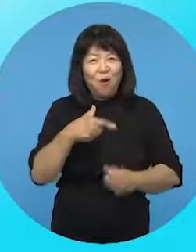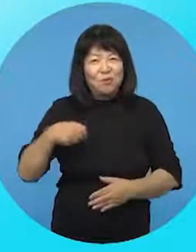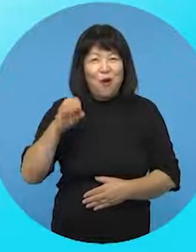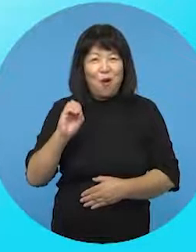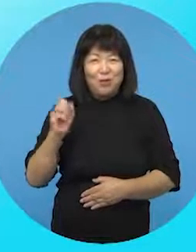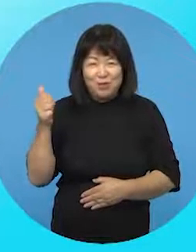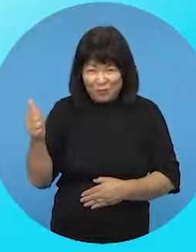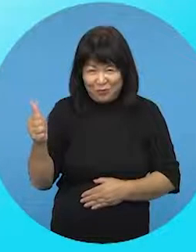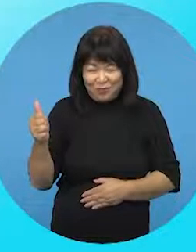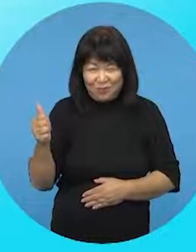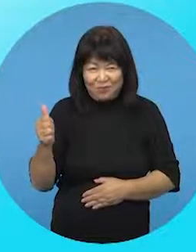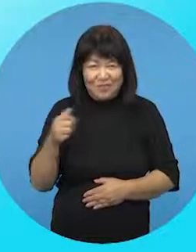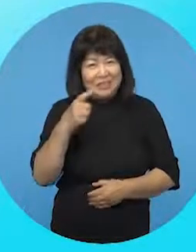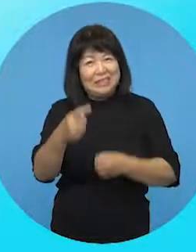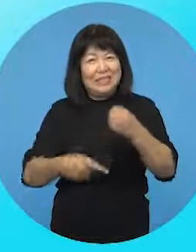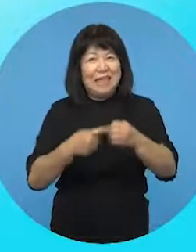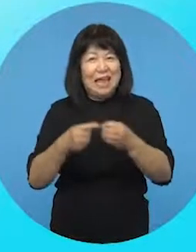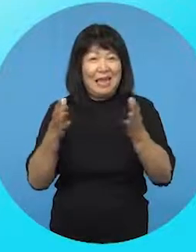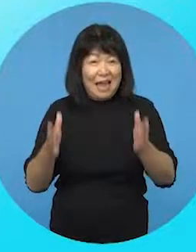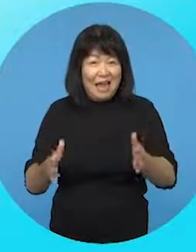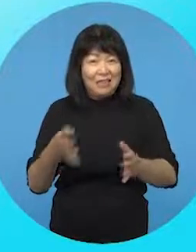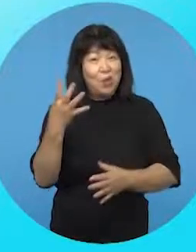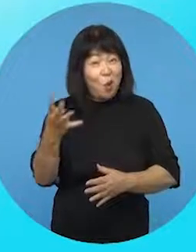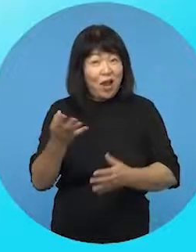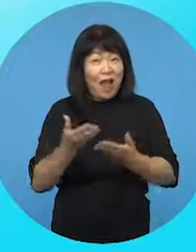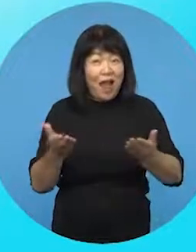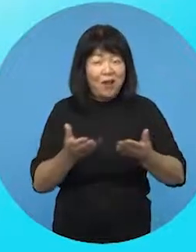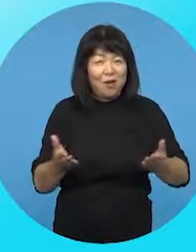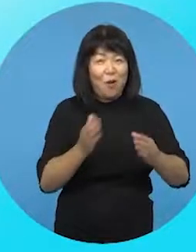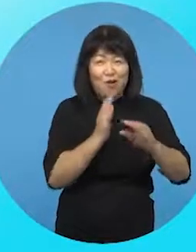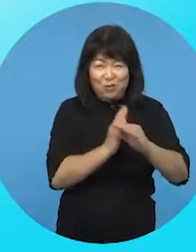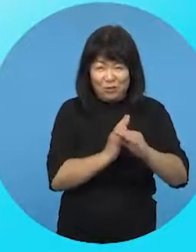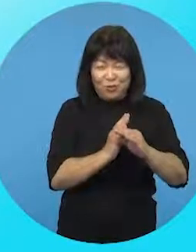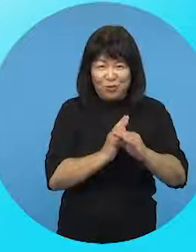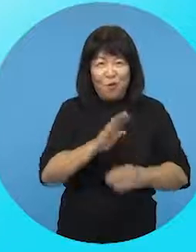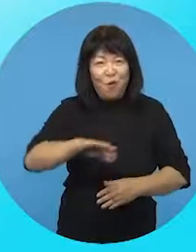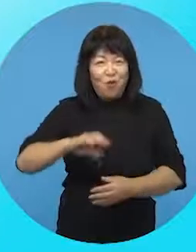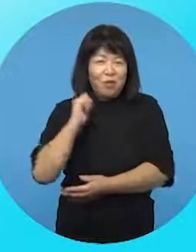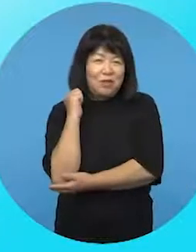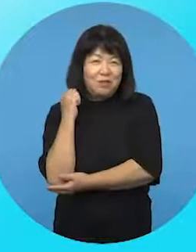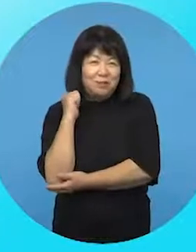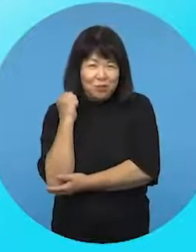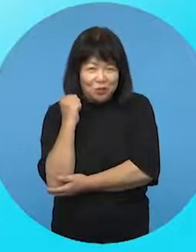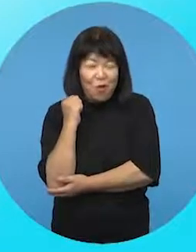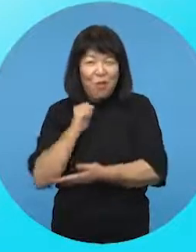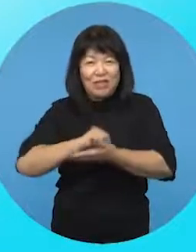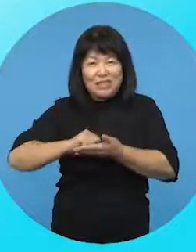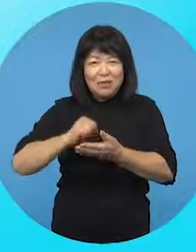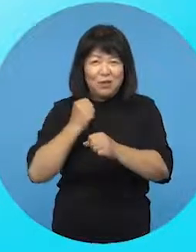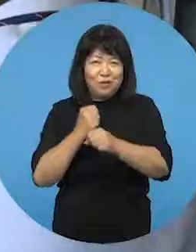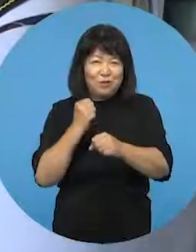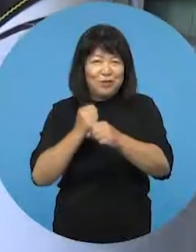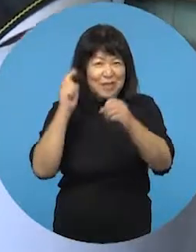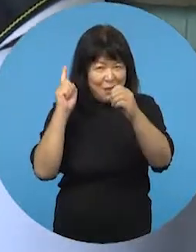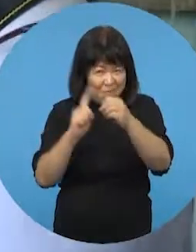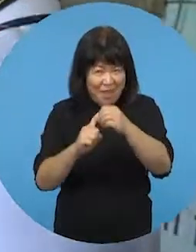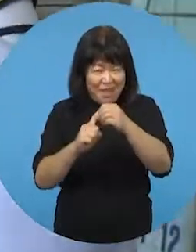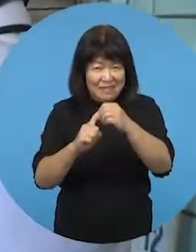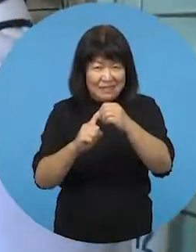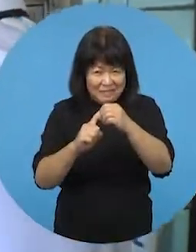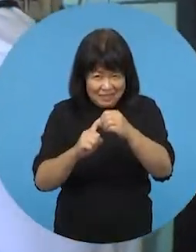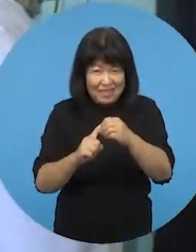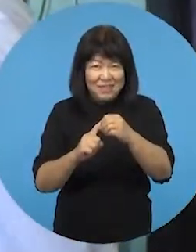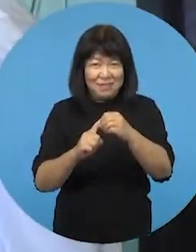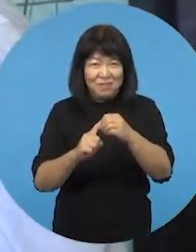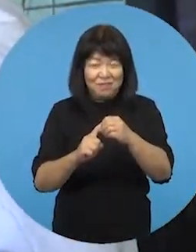今日は広報課が年4回発行している子ども広報ケヤキッコの記事を作るために同じく